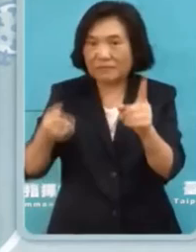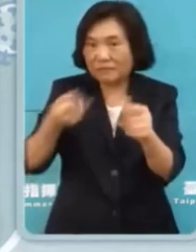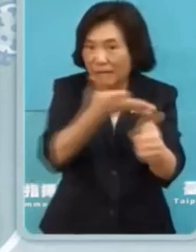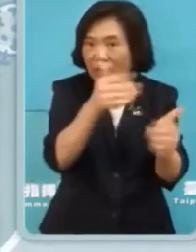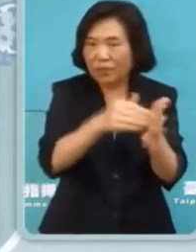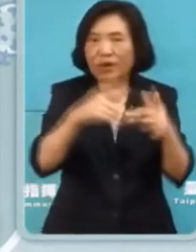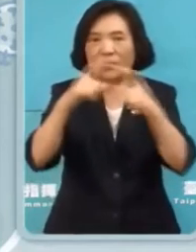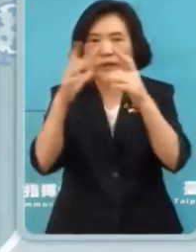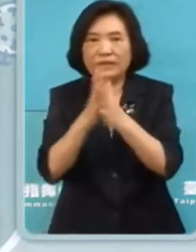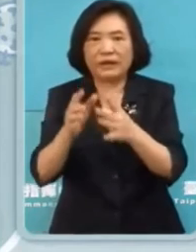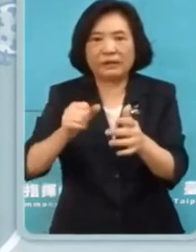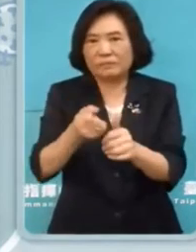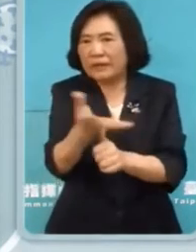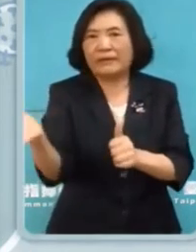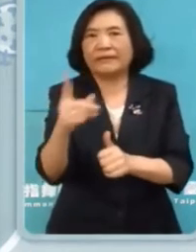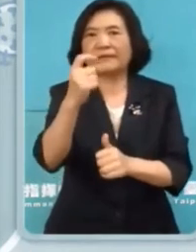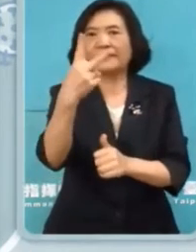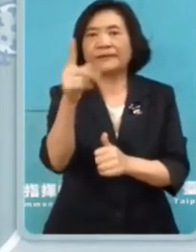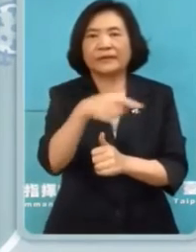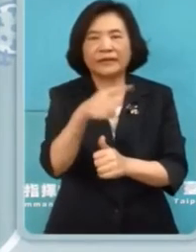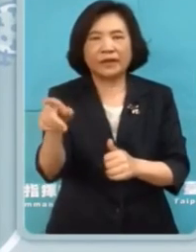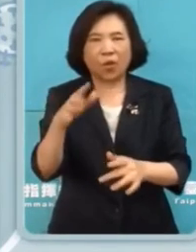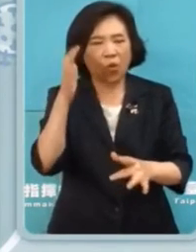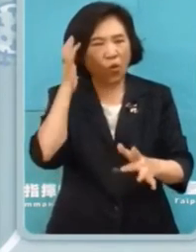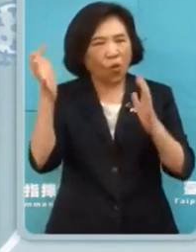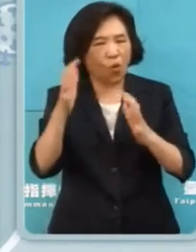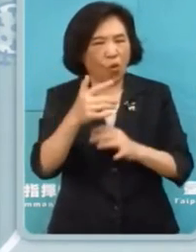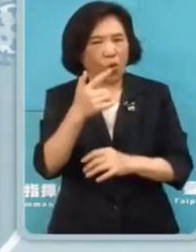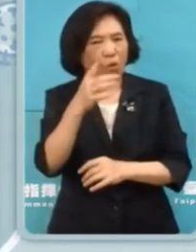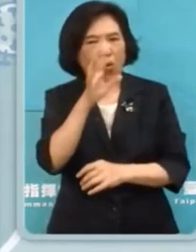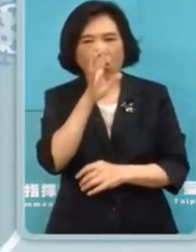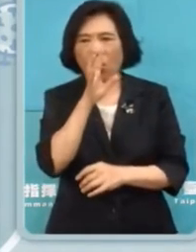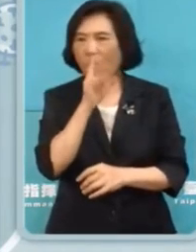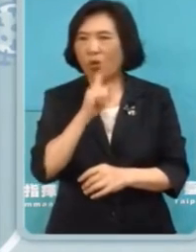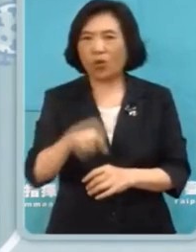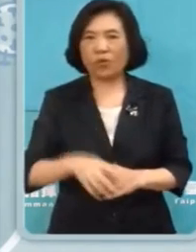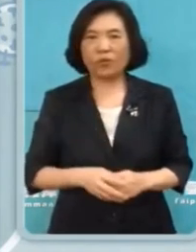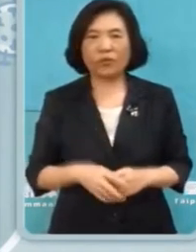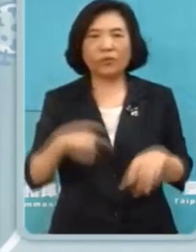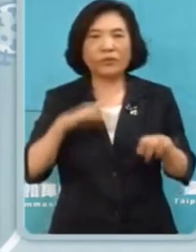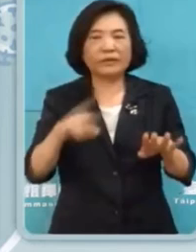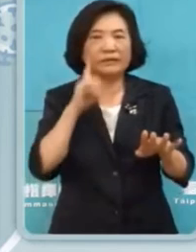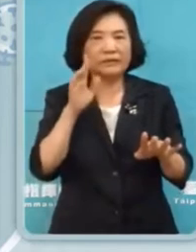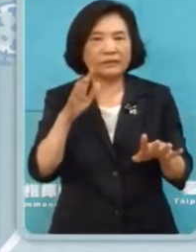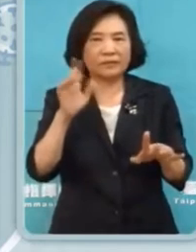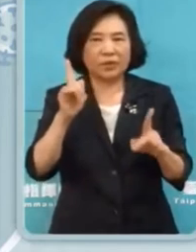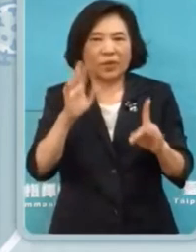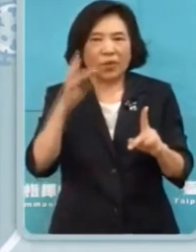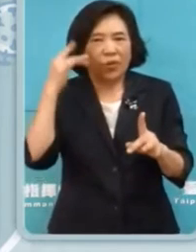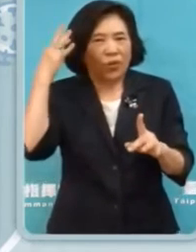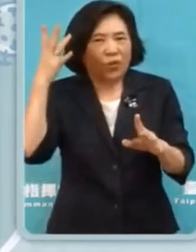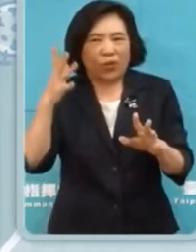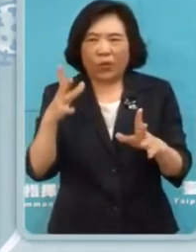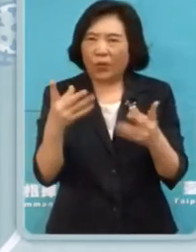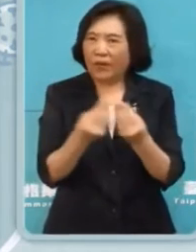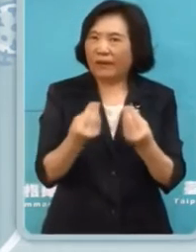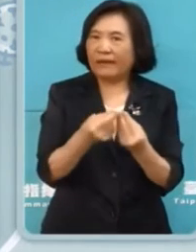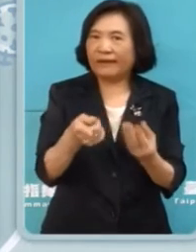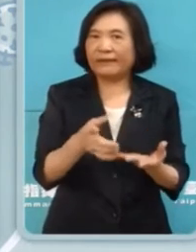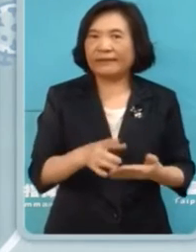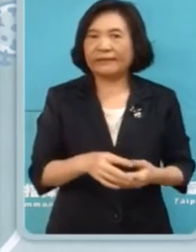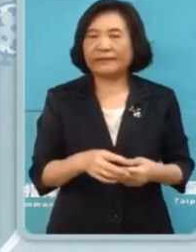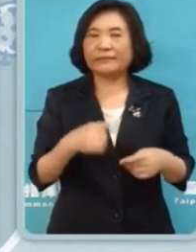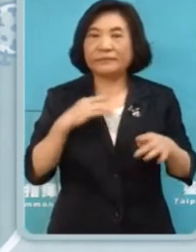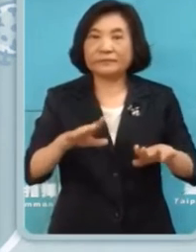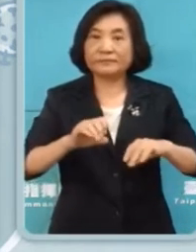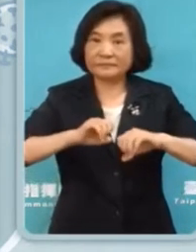回到家里又感染12个，所以这个造成我目前这个一个比较大的困扰，所以再呼吁说，这